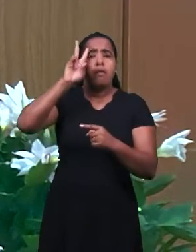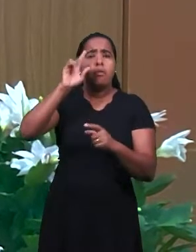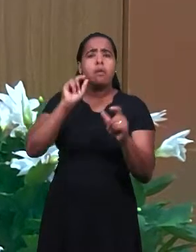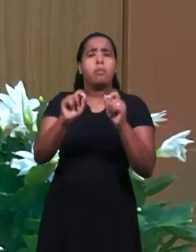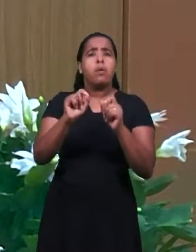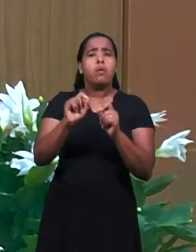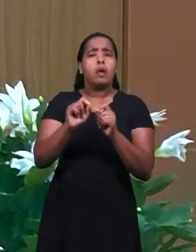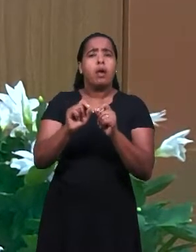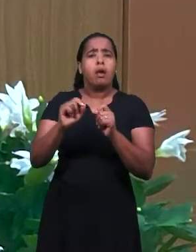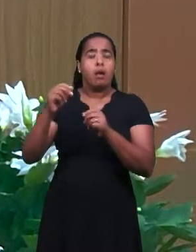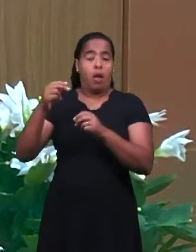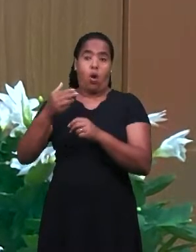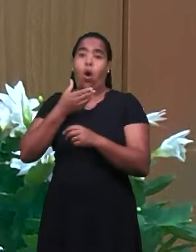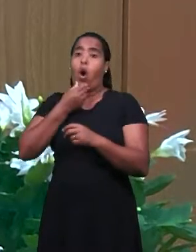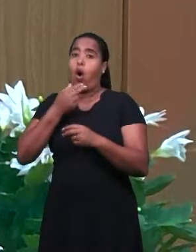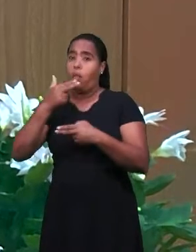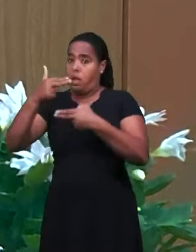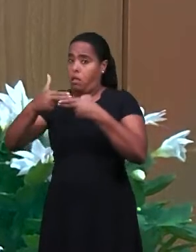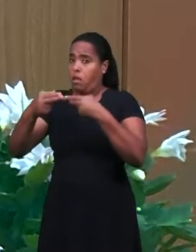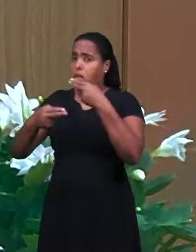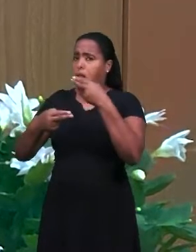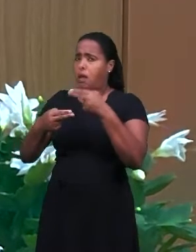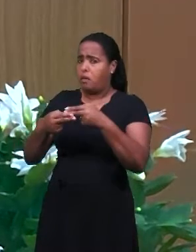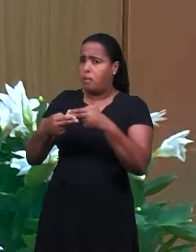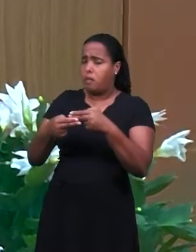можем вспомнить, что